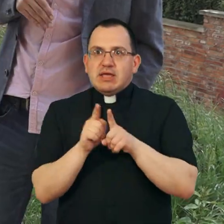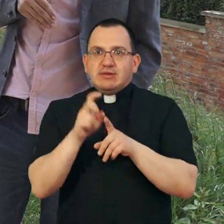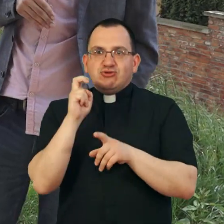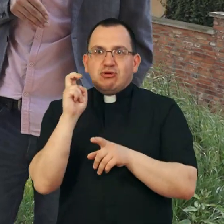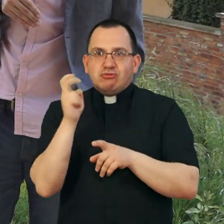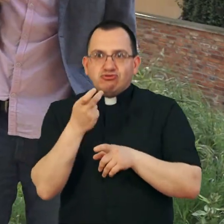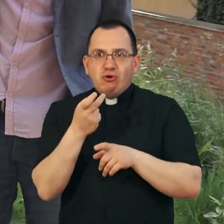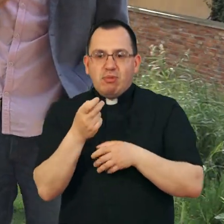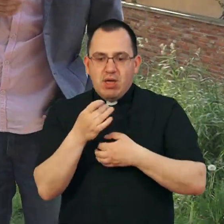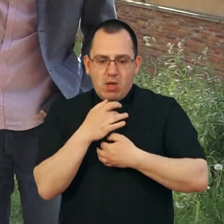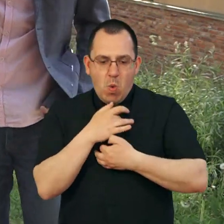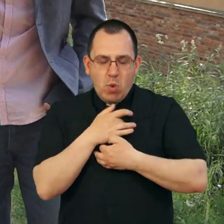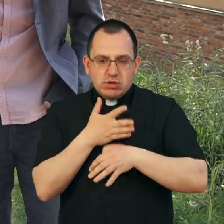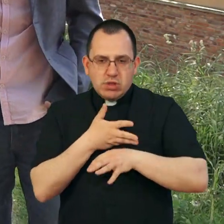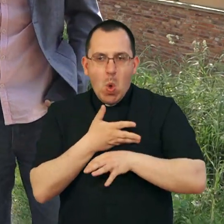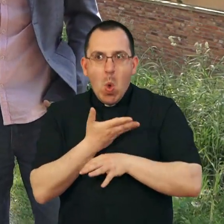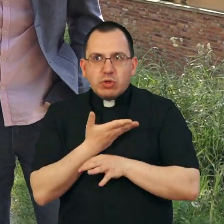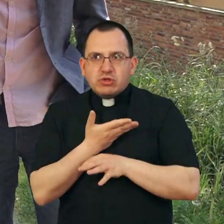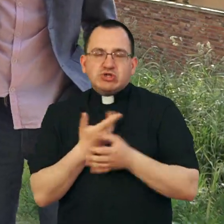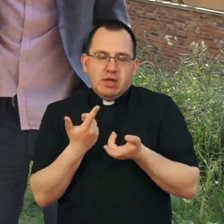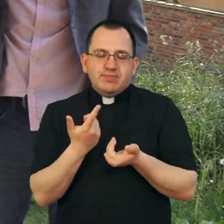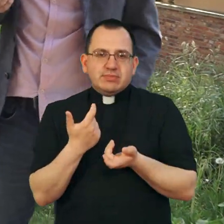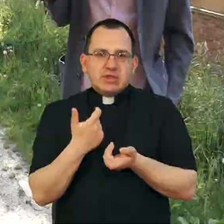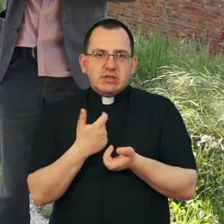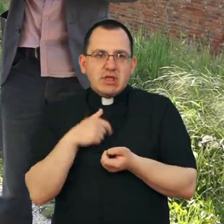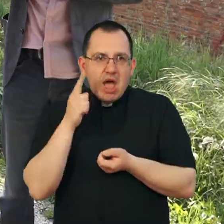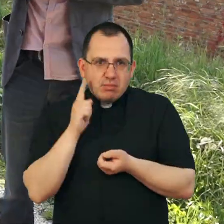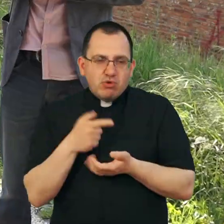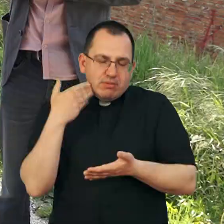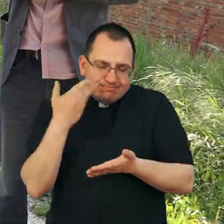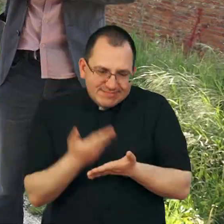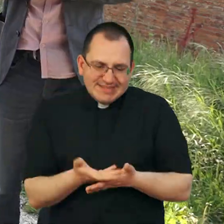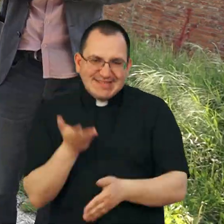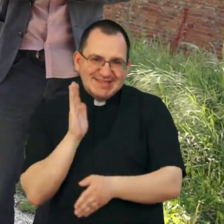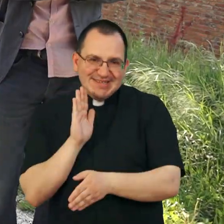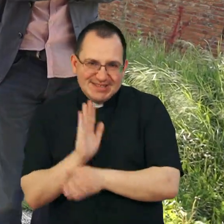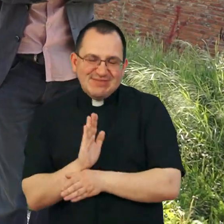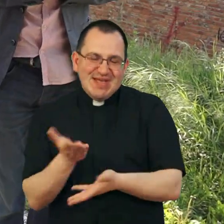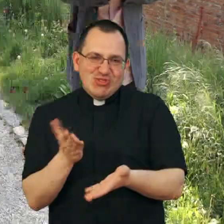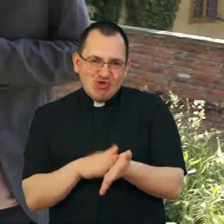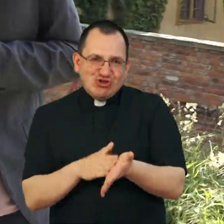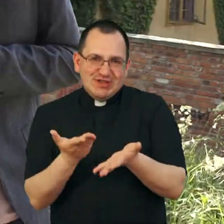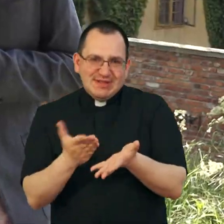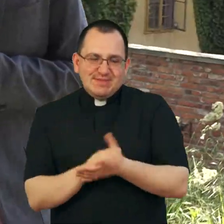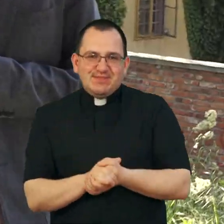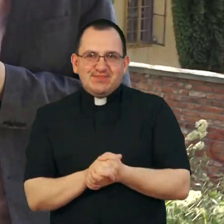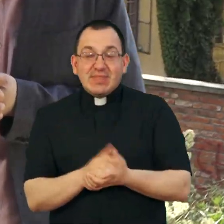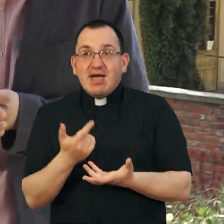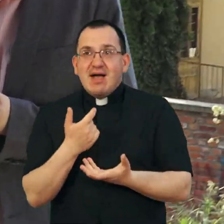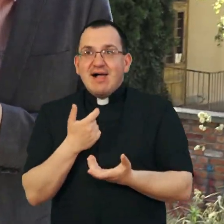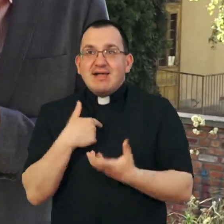ubada u srce i jednostavno se na to mora pristati. A pitali ste ko sam ja,